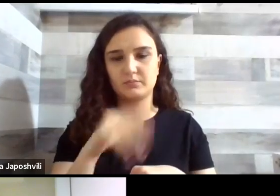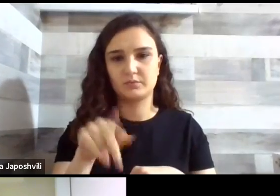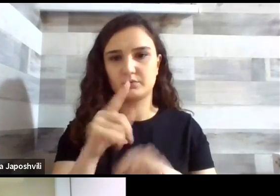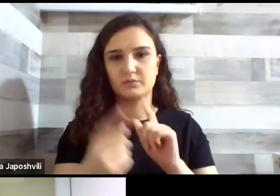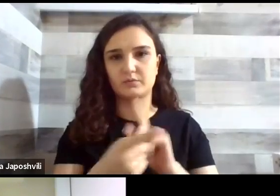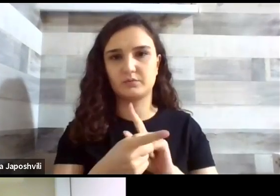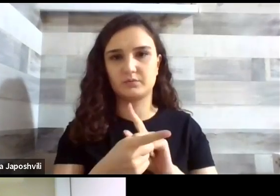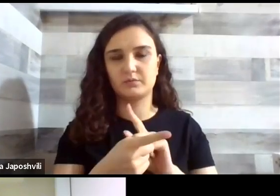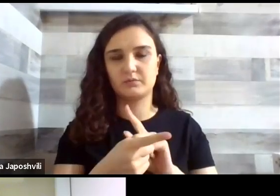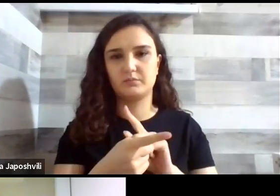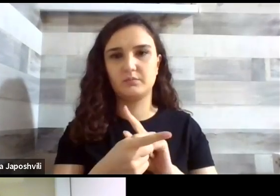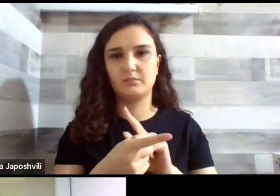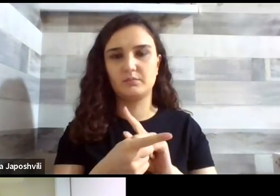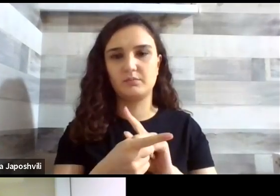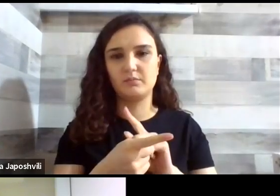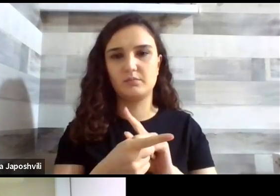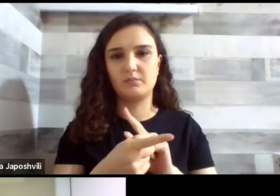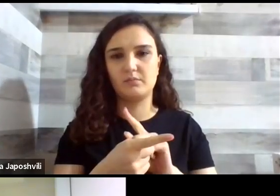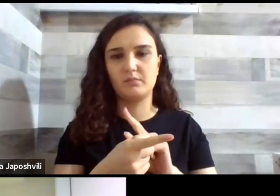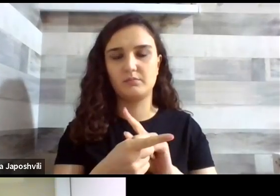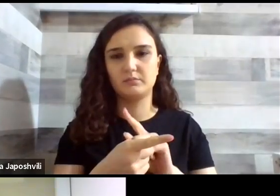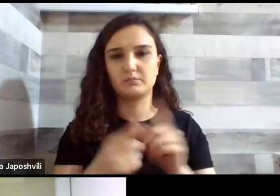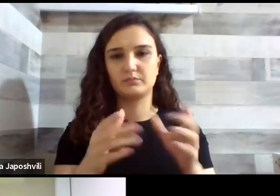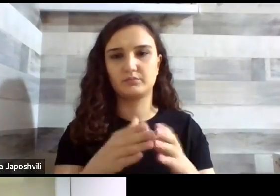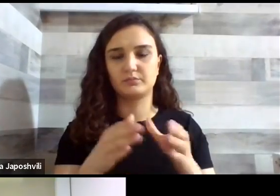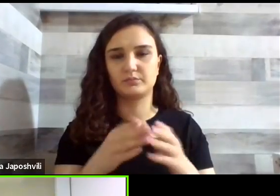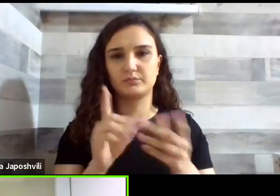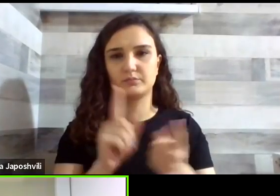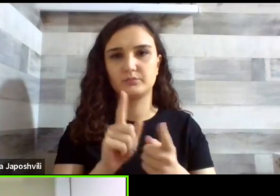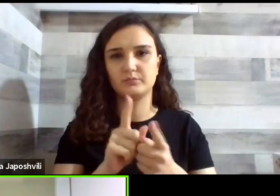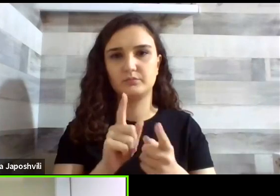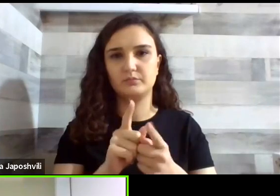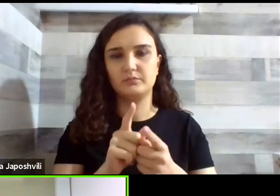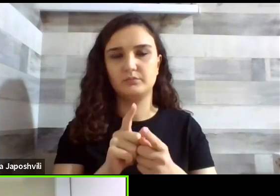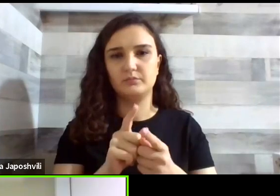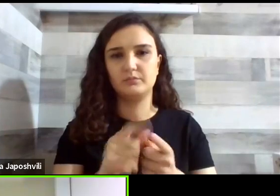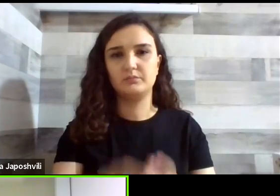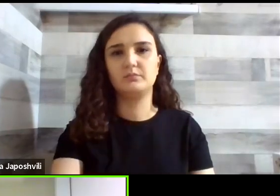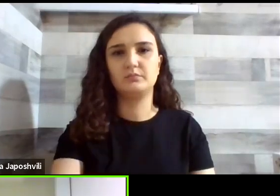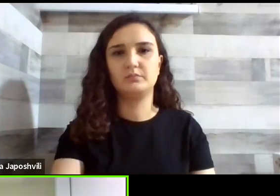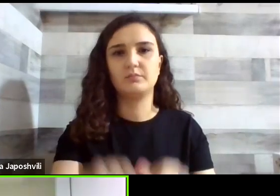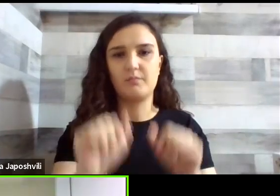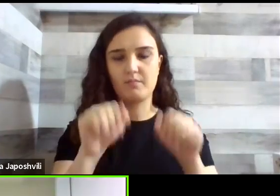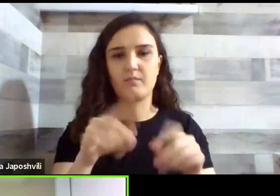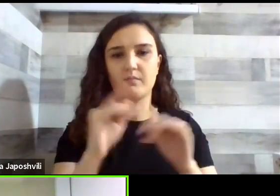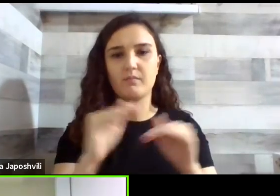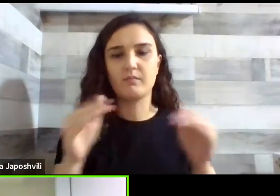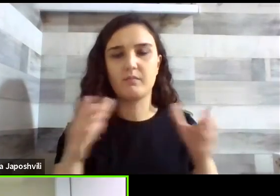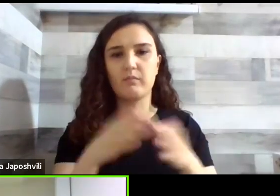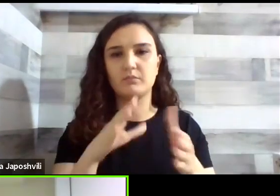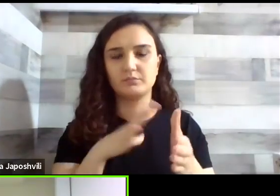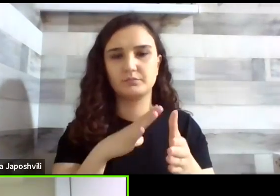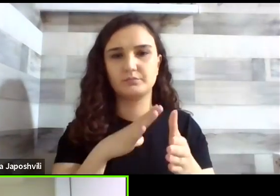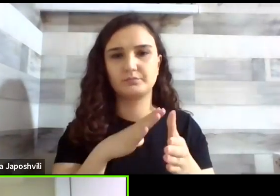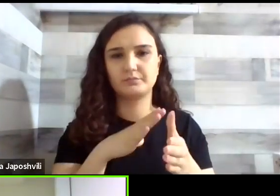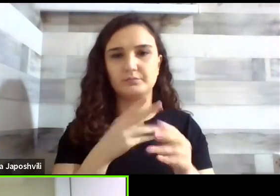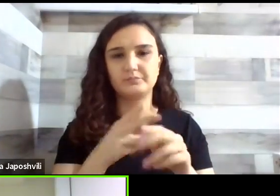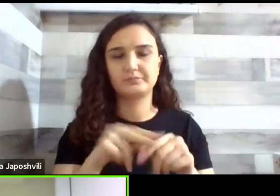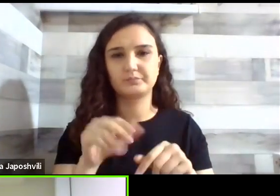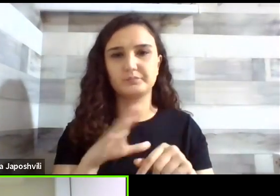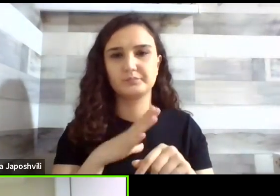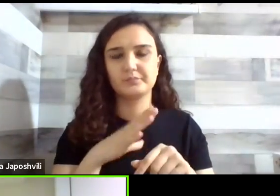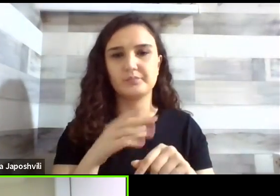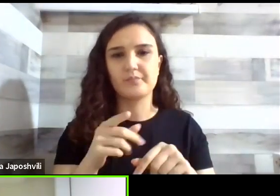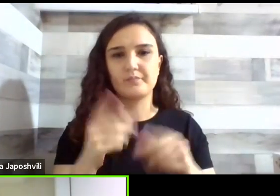შეხვდეს, ანუ ჯგუფური შეხვედრა შესაძლებელია, დიახ, ბავშვების ჯგუფიც იყოს, განსაკუთრებით ეს შეიძლება აქტუალური